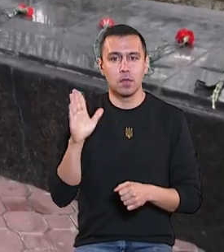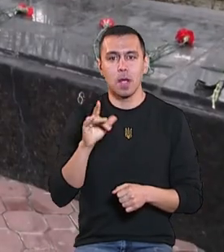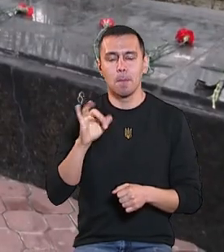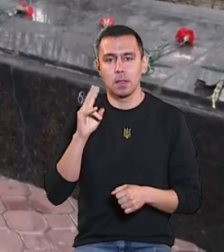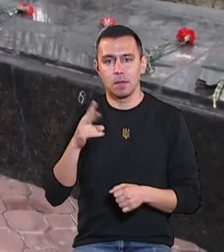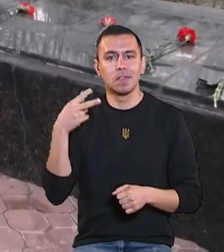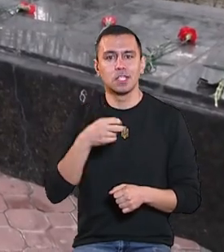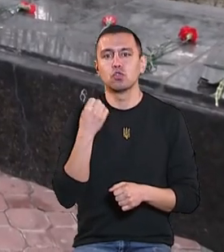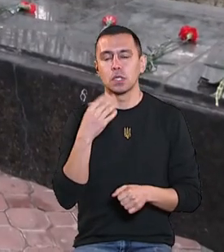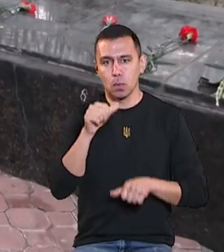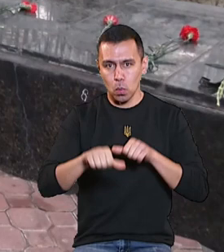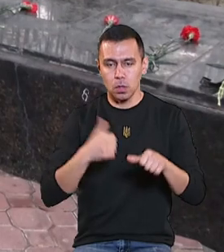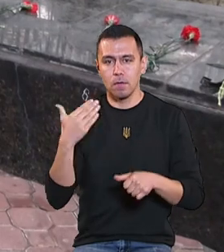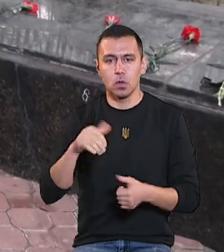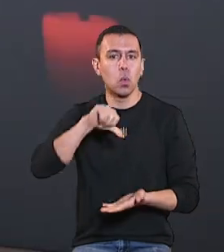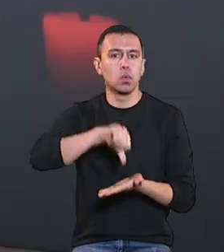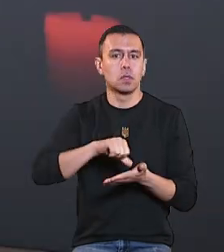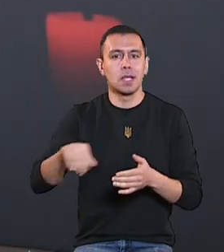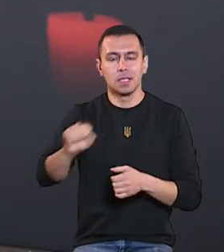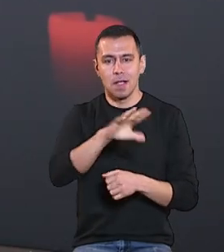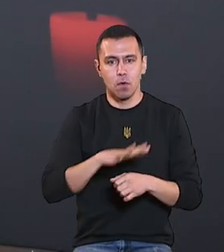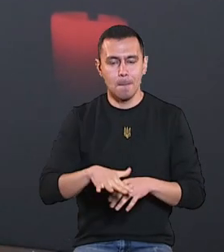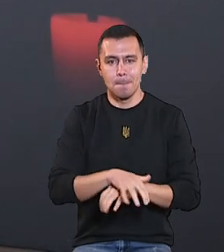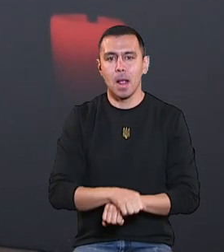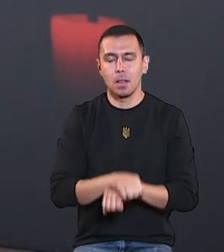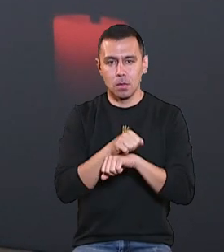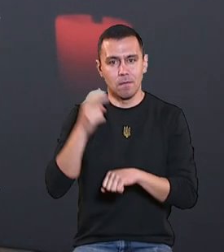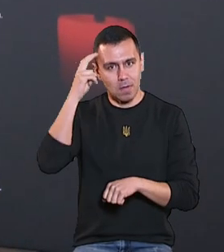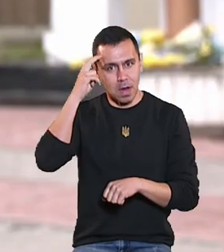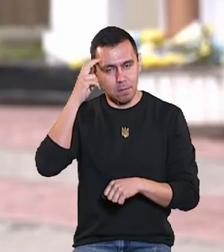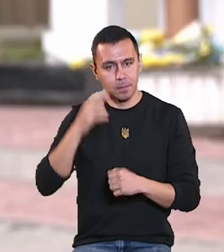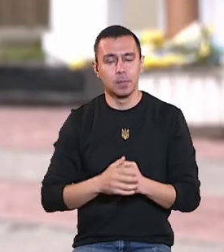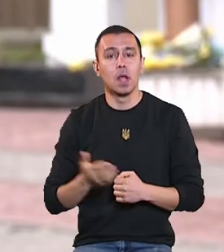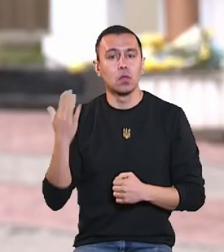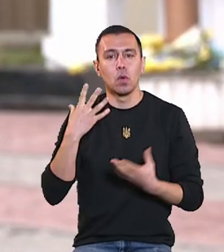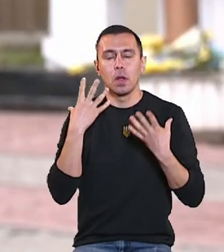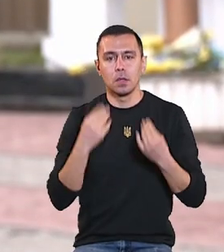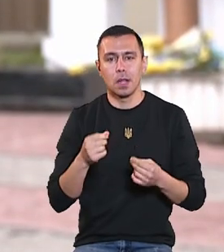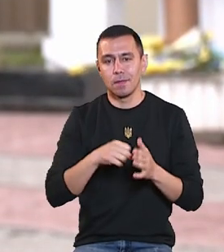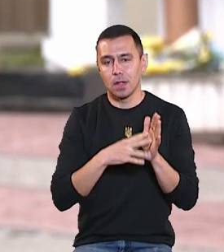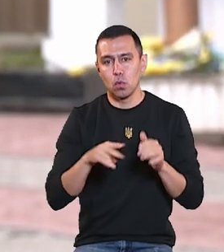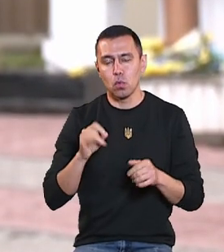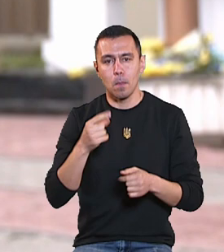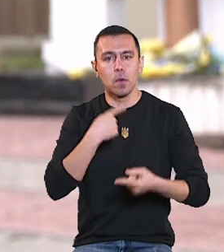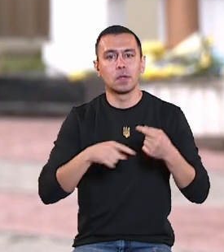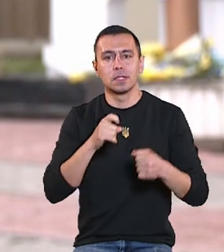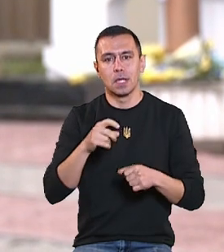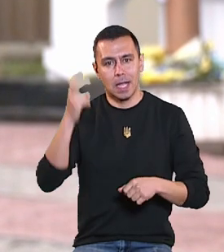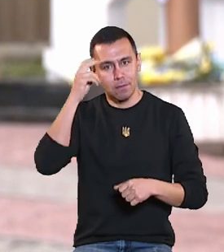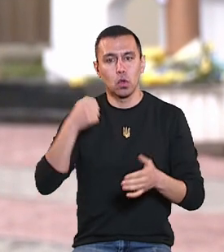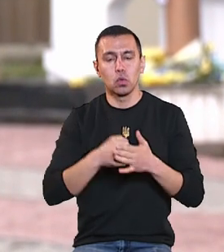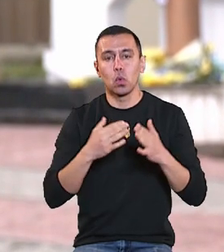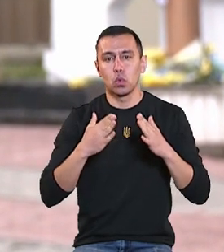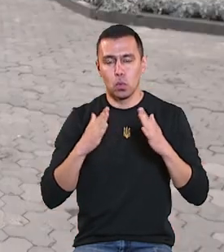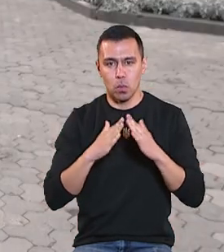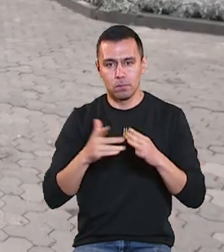У 2014-му він учасник Євромайдану у Києві, рідше у Хмельницькому. Того дня, 19 лютого, саме повернувся зі столиці додому.